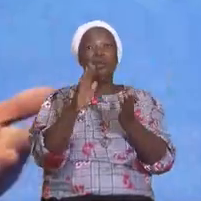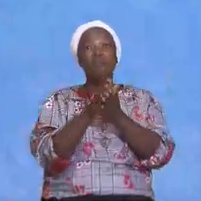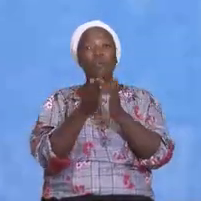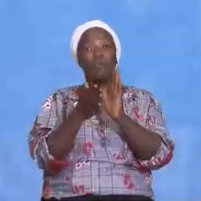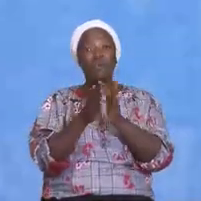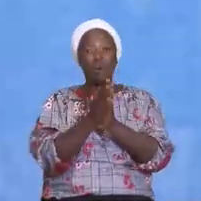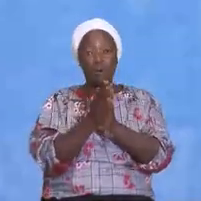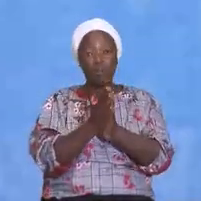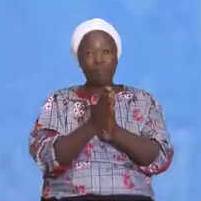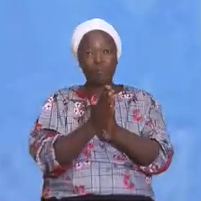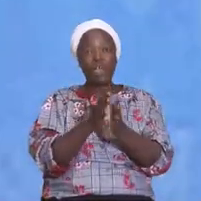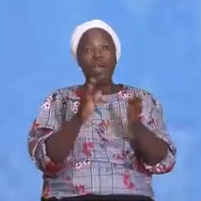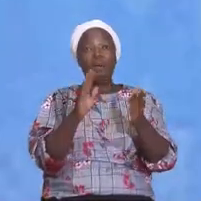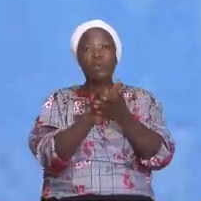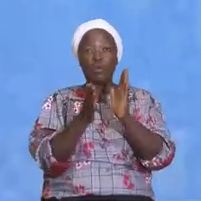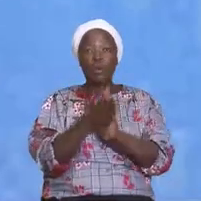tu crois